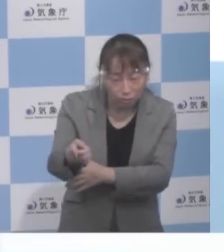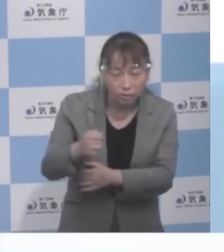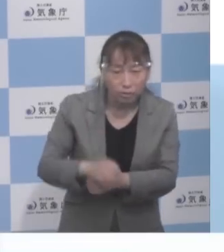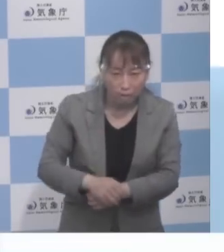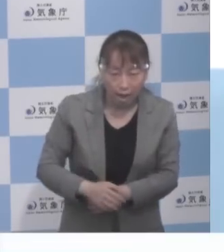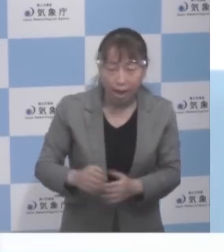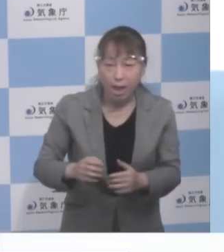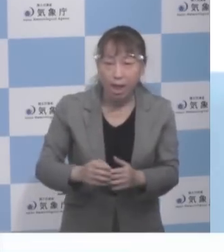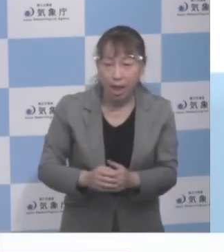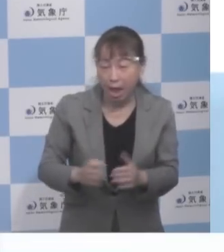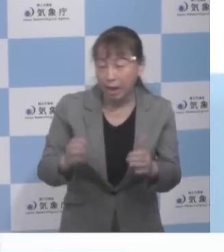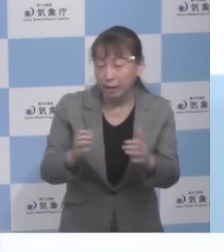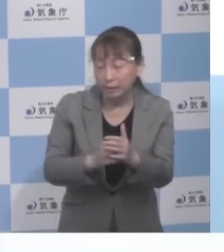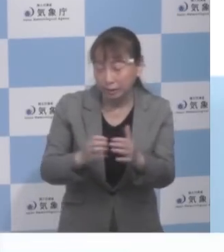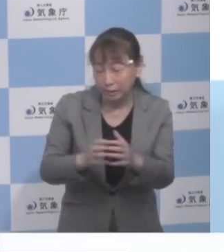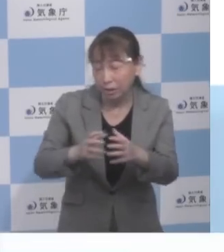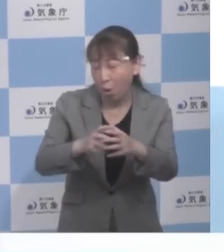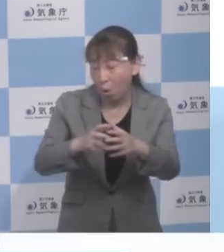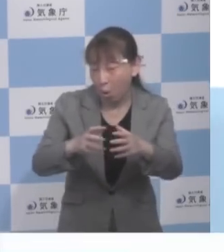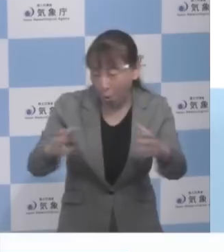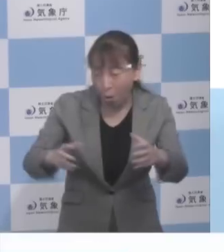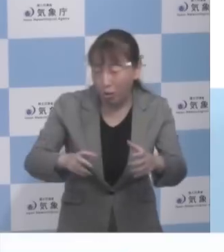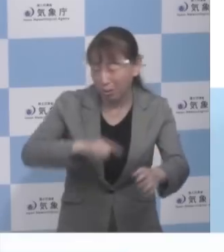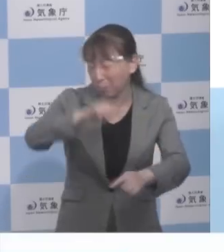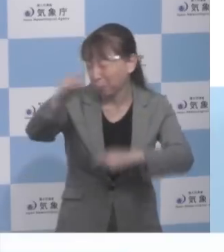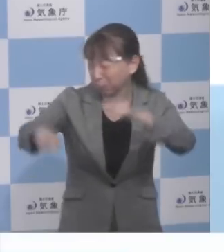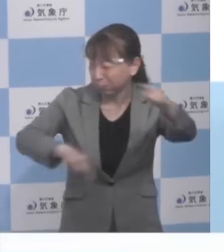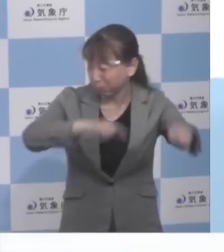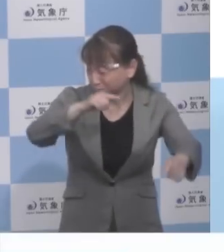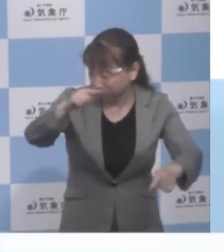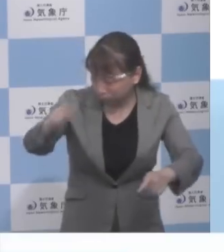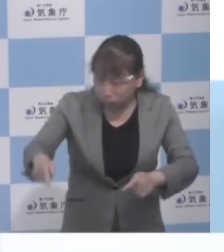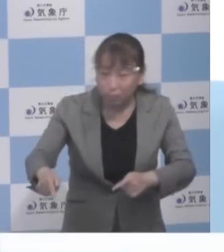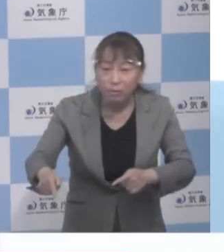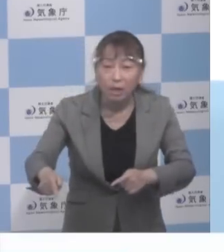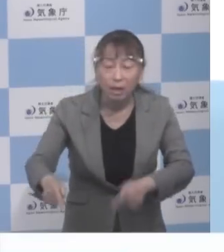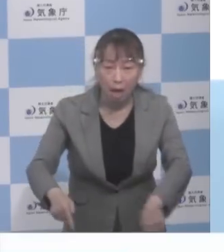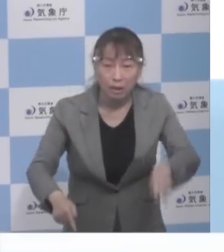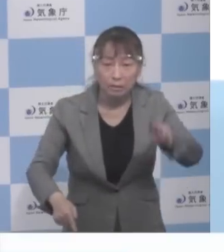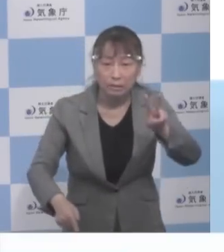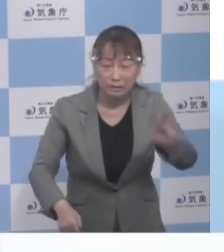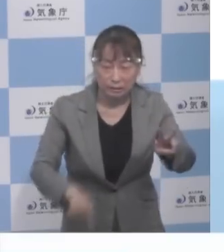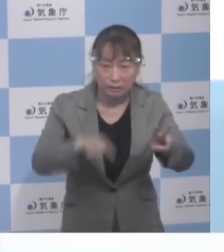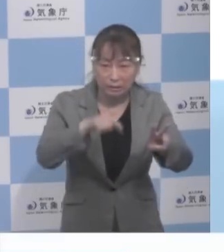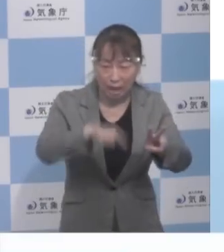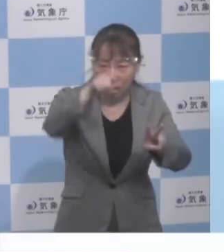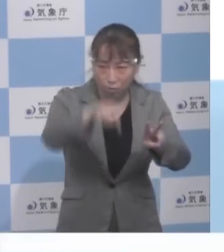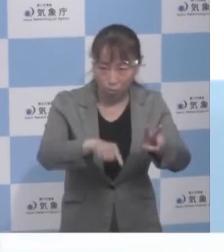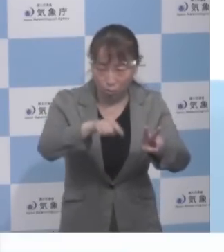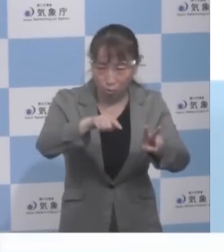する大きな噴石が火口から 2.5 キロまで達しました。